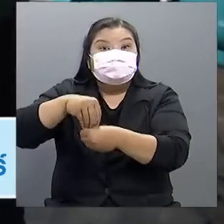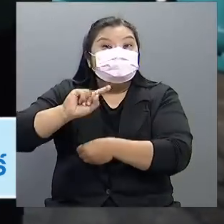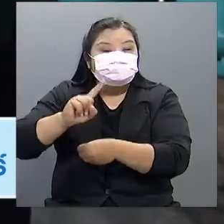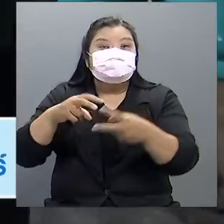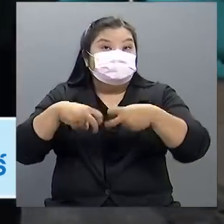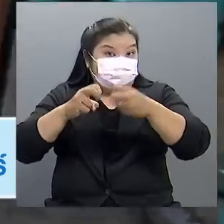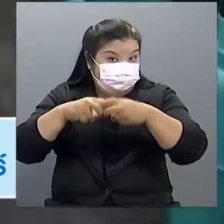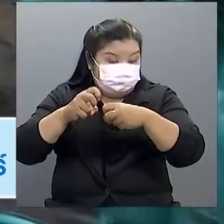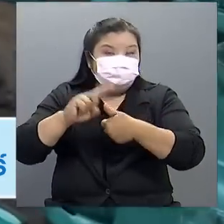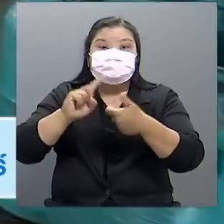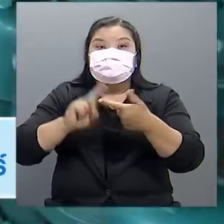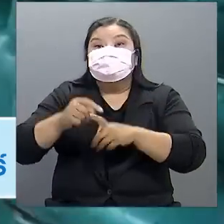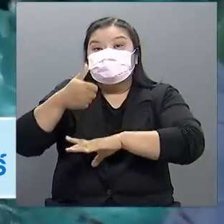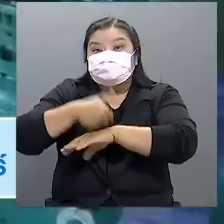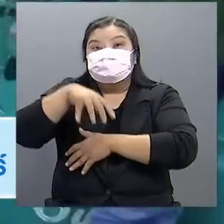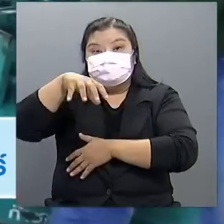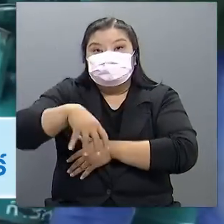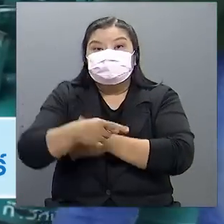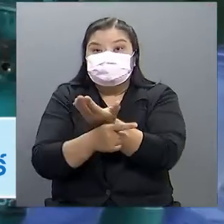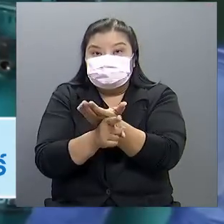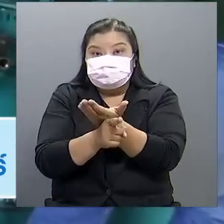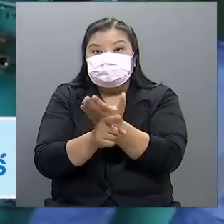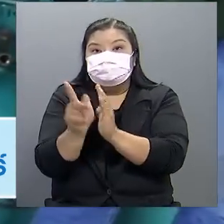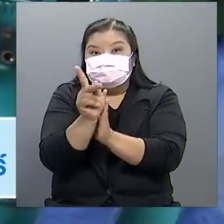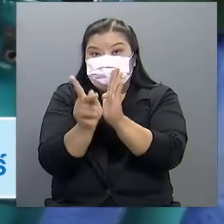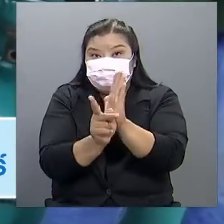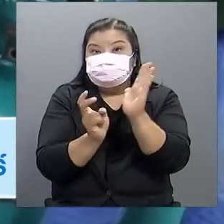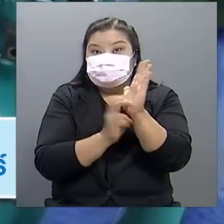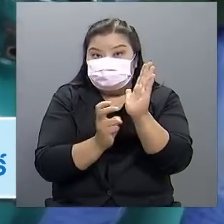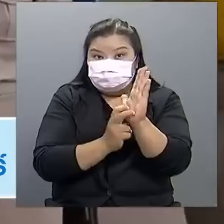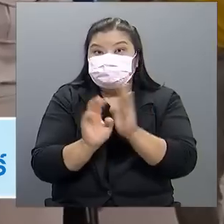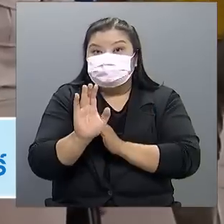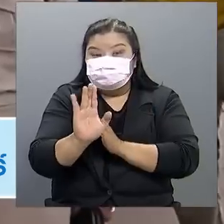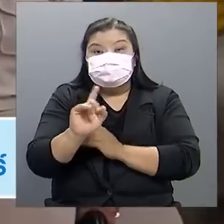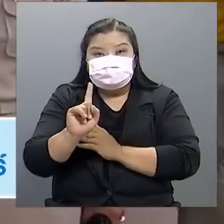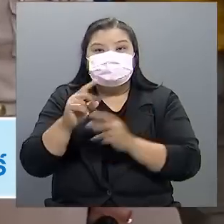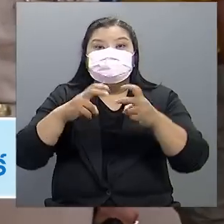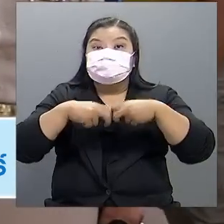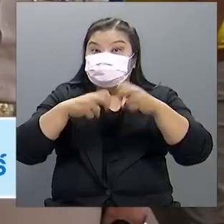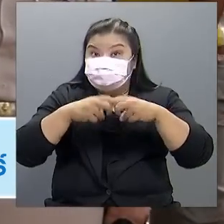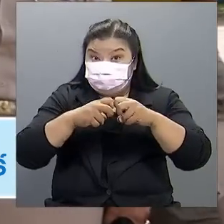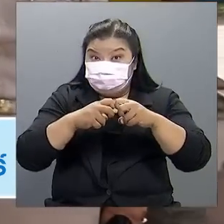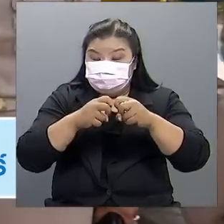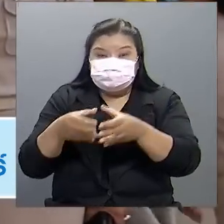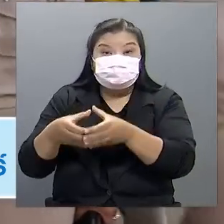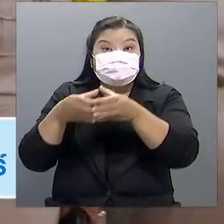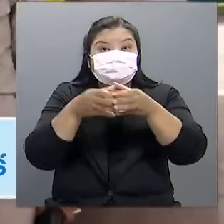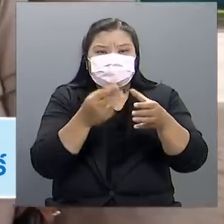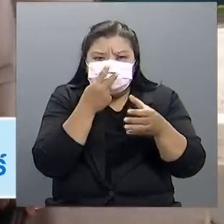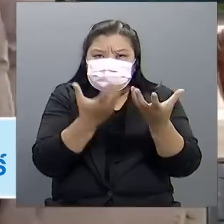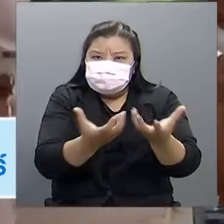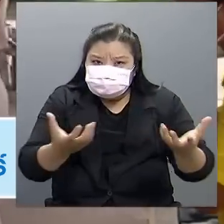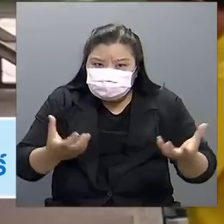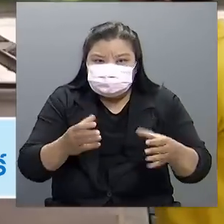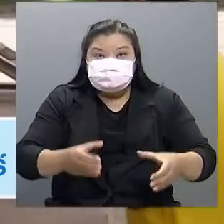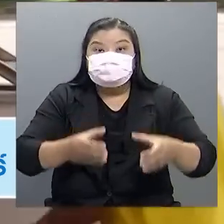งสาขาช่างตวงวัด K2-5ุริน แล้วกสำนังานพลังานจักชุรินค่ะไปตัวสอบการจำหน่ายและบนจุกาศ ปจเรียมเห